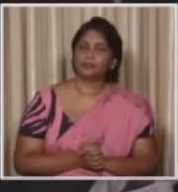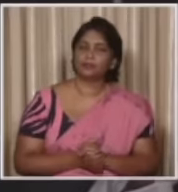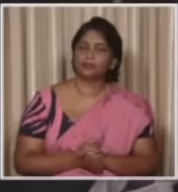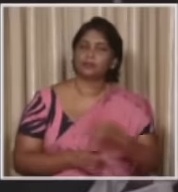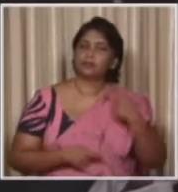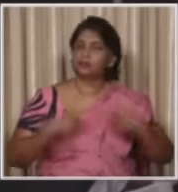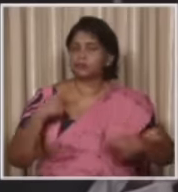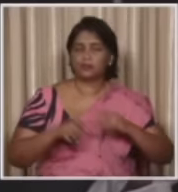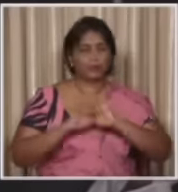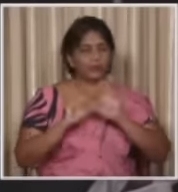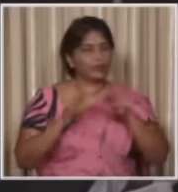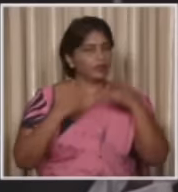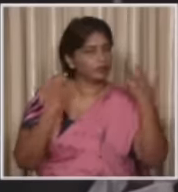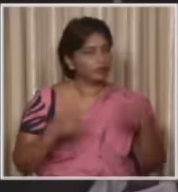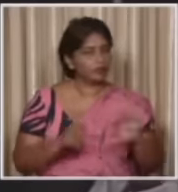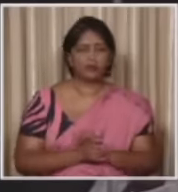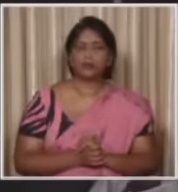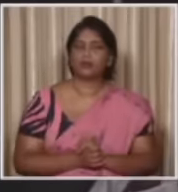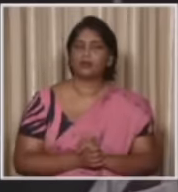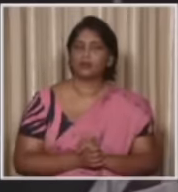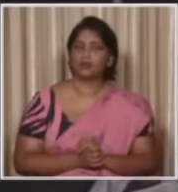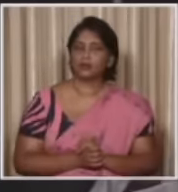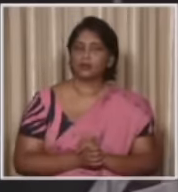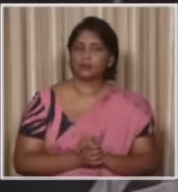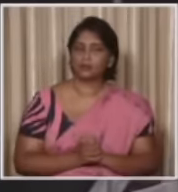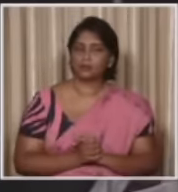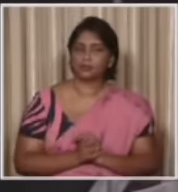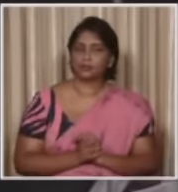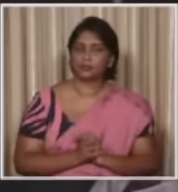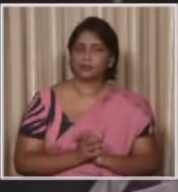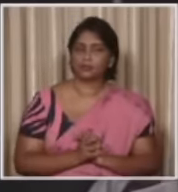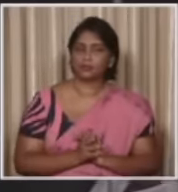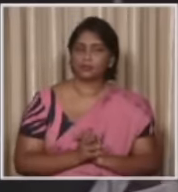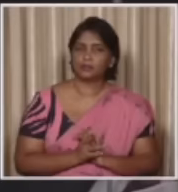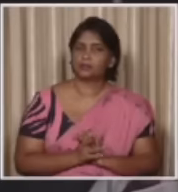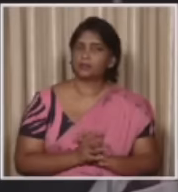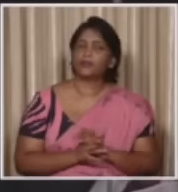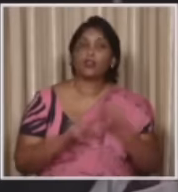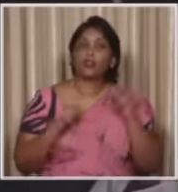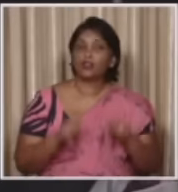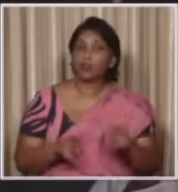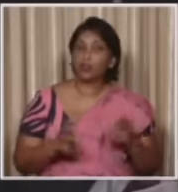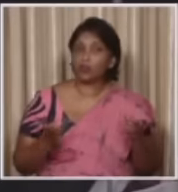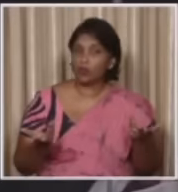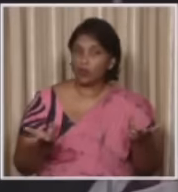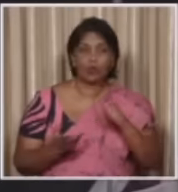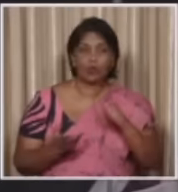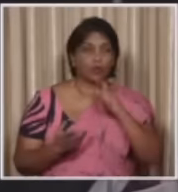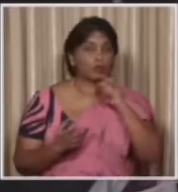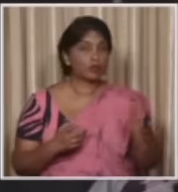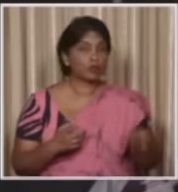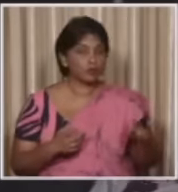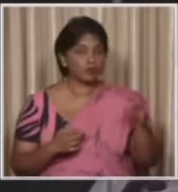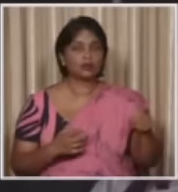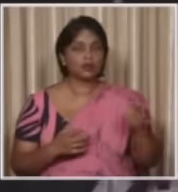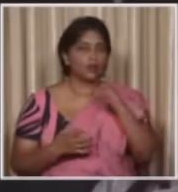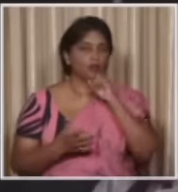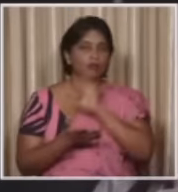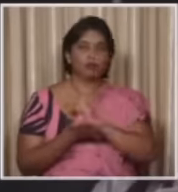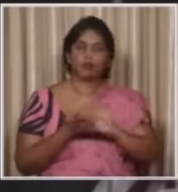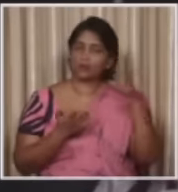ආගිමන්ට් ඉවරයි. රිටන් සබ්මිෂන් ඉවරයි. දැන් මොකද උනේ? දැන් විනිශ්චයකාරතුමා විශ්වාසම